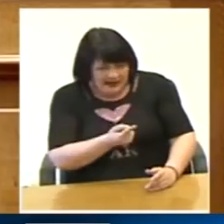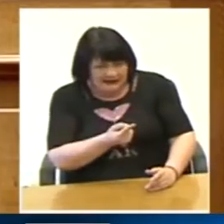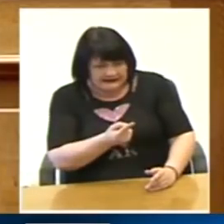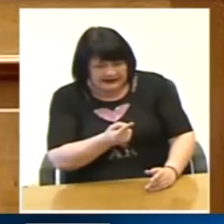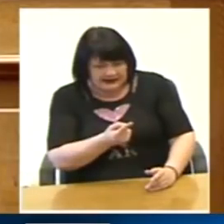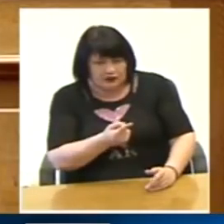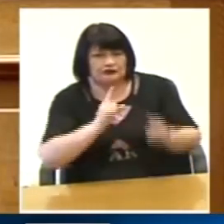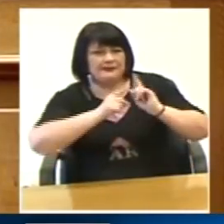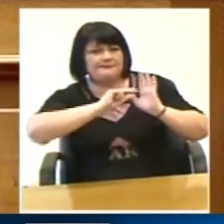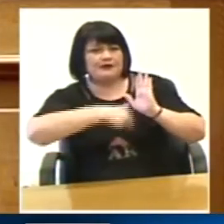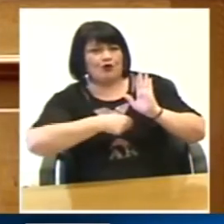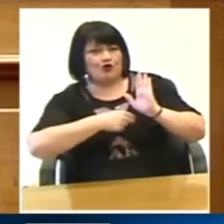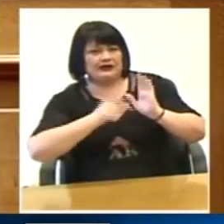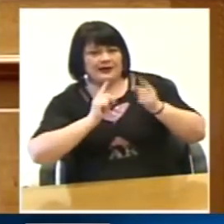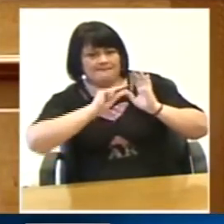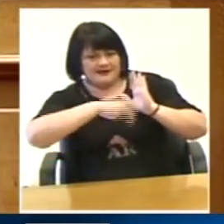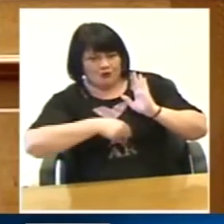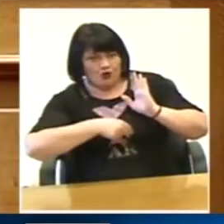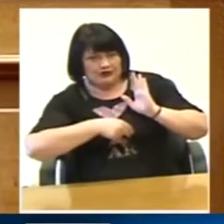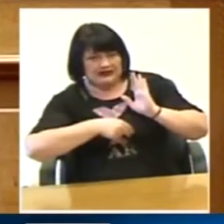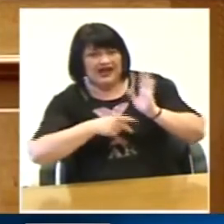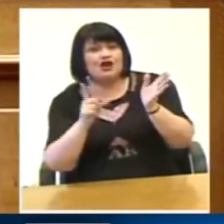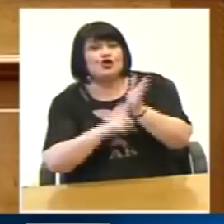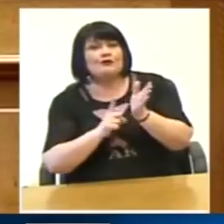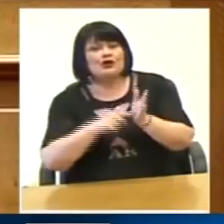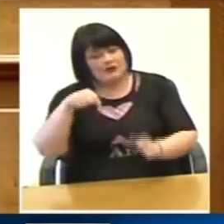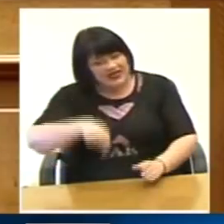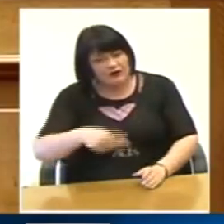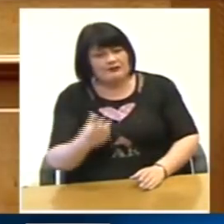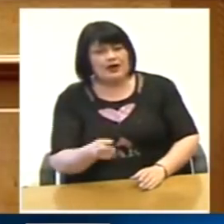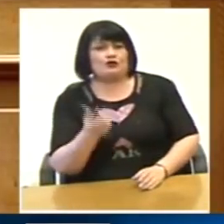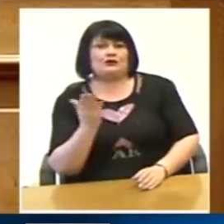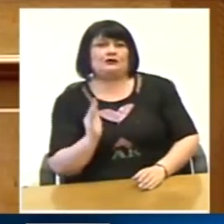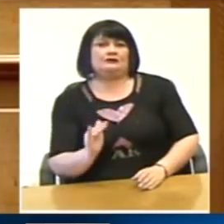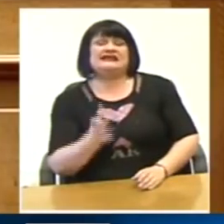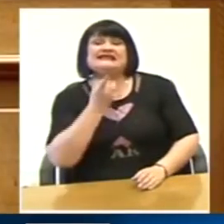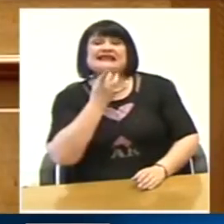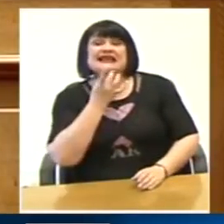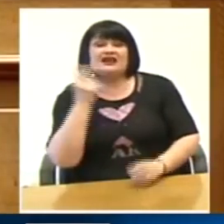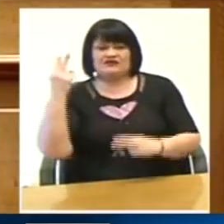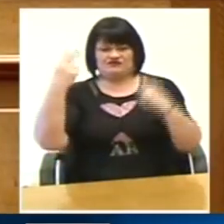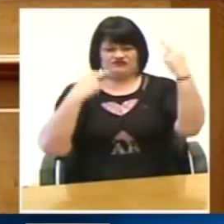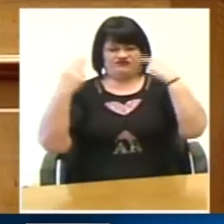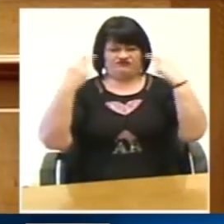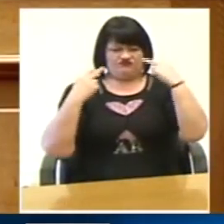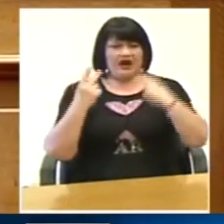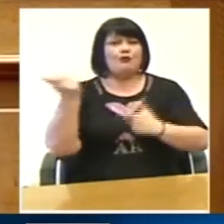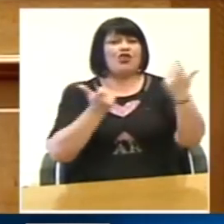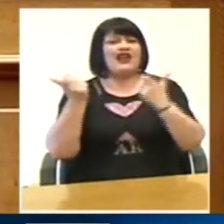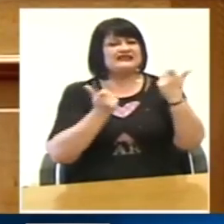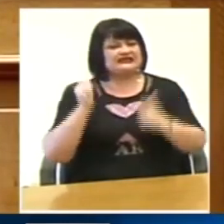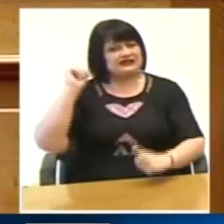τα μνημόνια και οι μνημονιακοί νόμοι είναι εδώ. Η σκληρή εποπτεία από μεριάς των δανειστών είναι